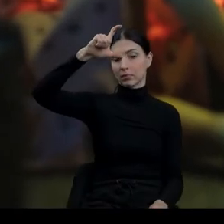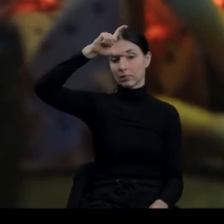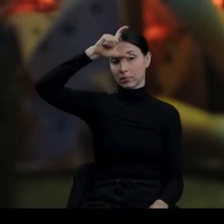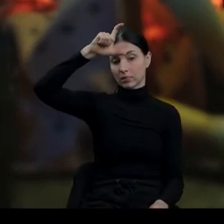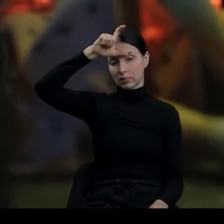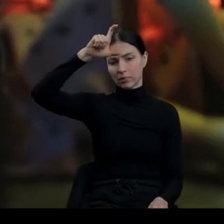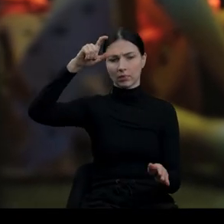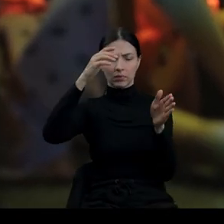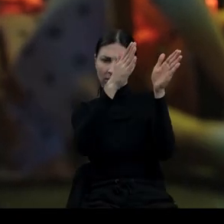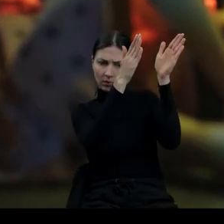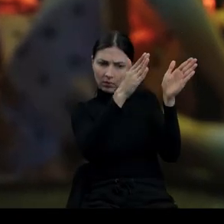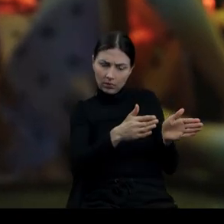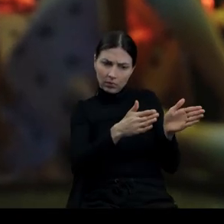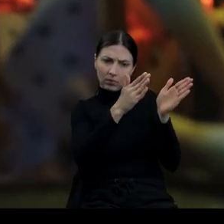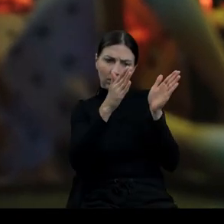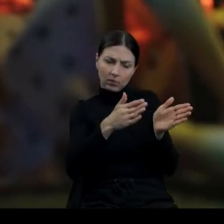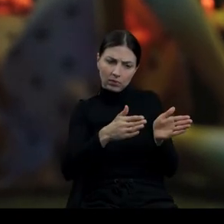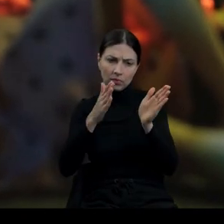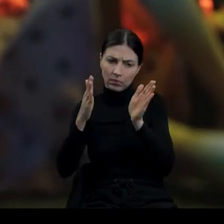Mogą zadecydować